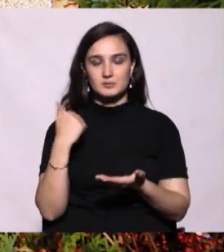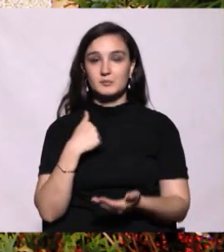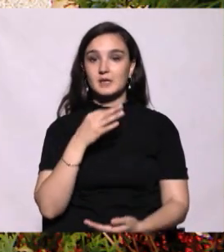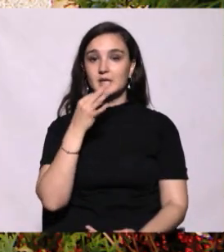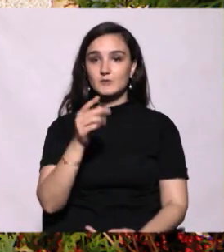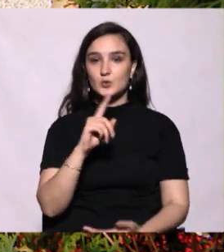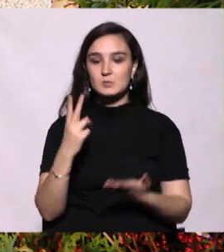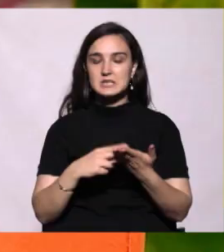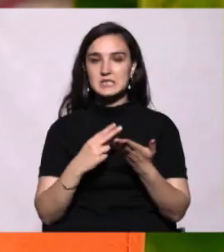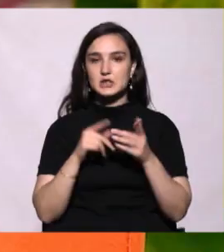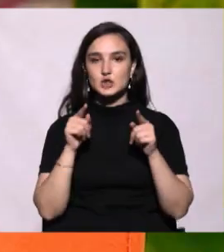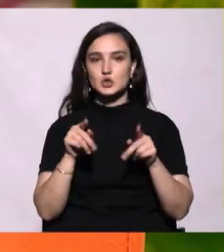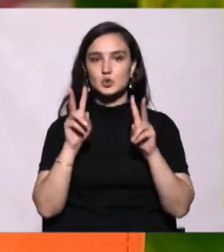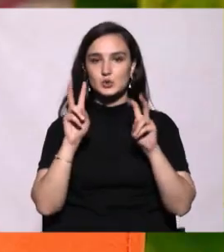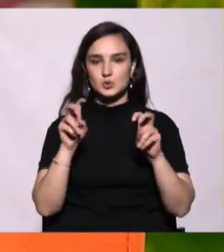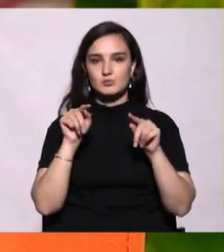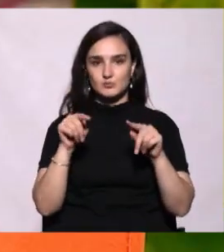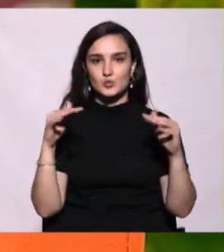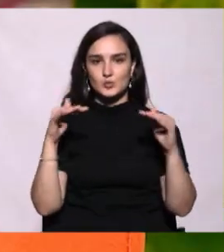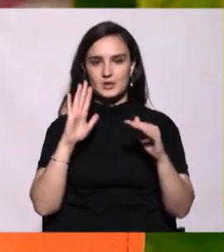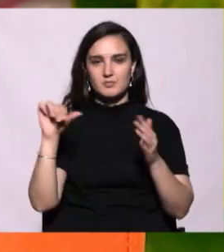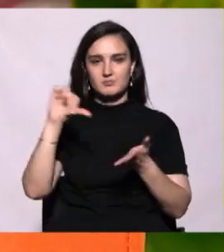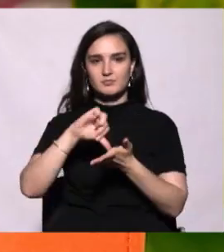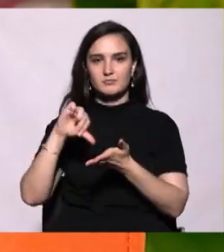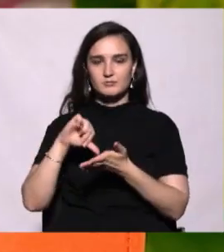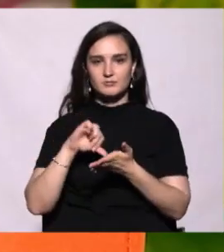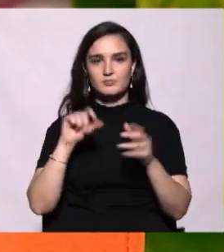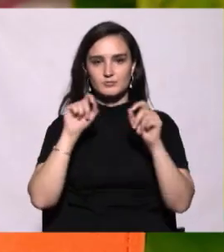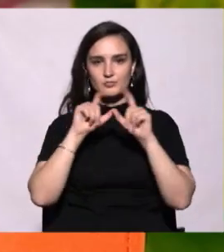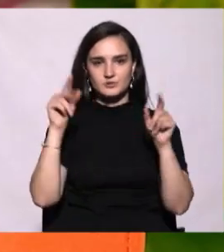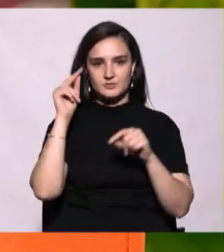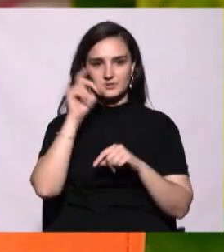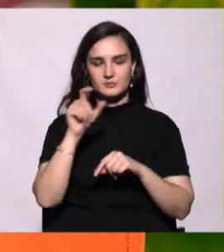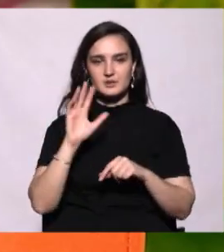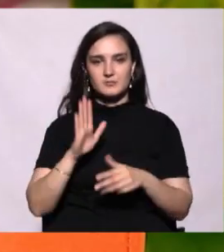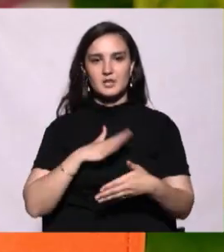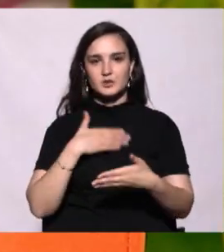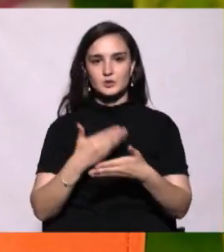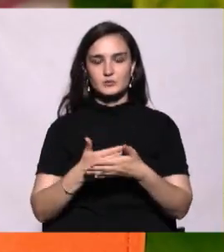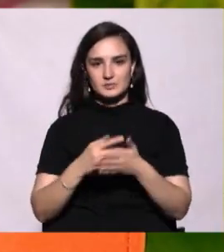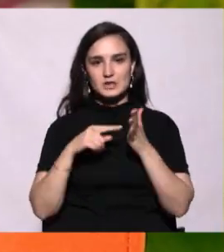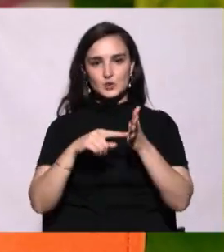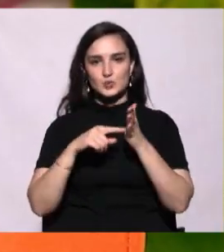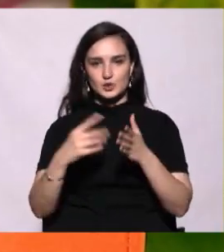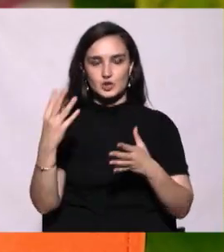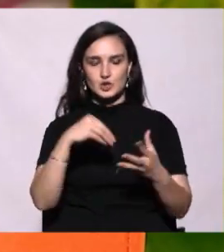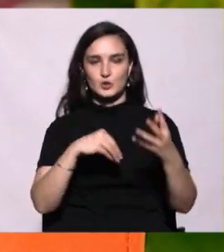შეგახსენებთ, რომ წიგნის კლუბის ყველა სესიაზე დაგვესწრებიან მოსწავლეები, რომლებიც აქტიურად იქნებიან დისკუსიებში